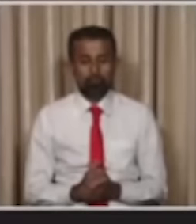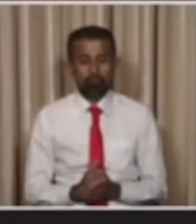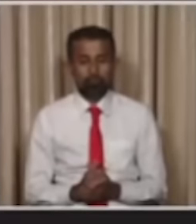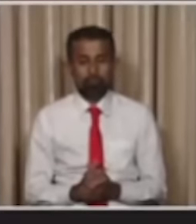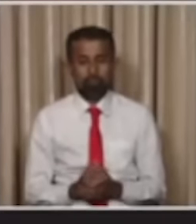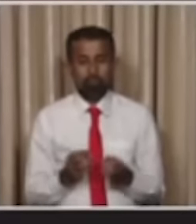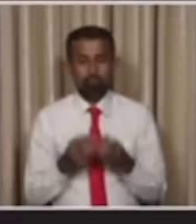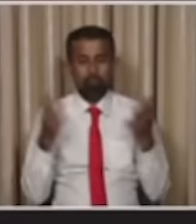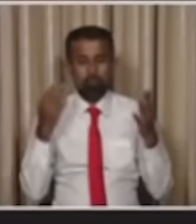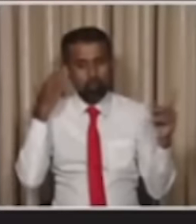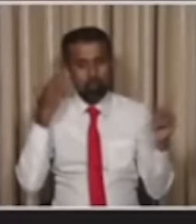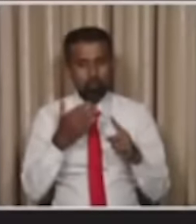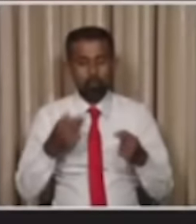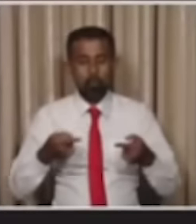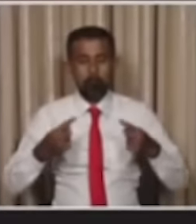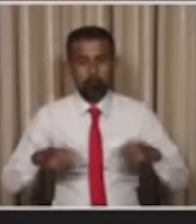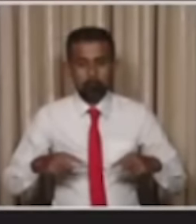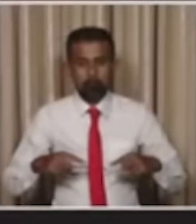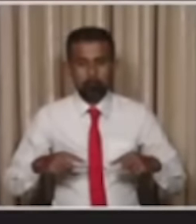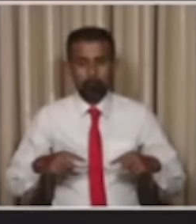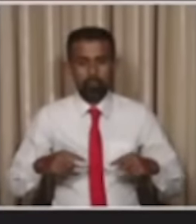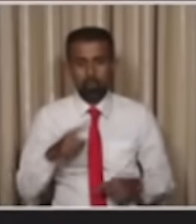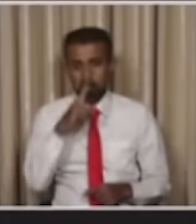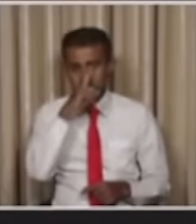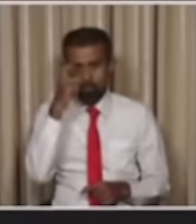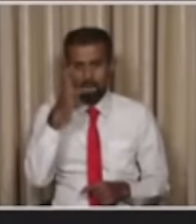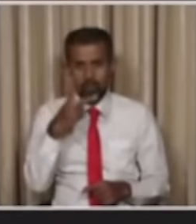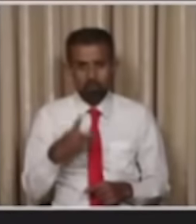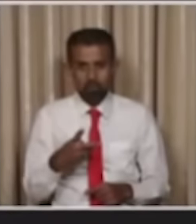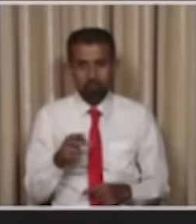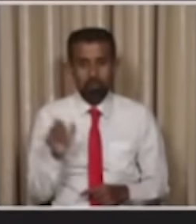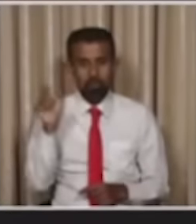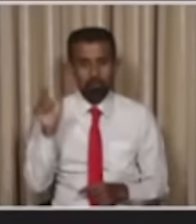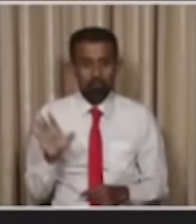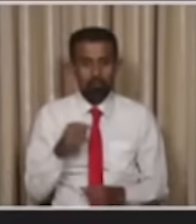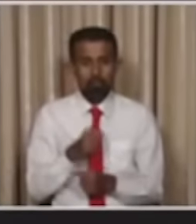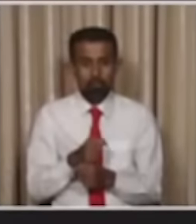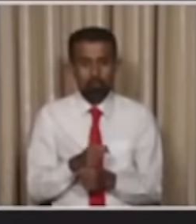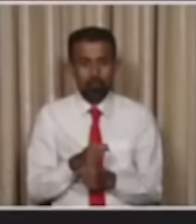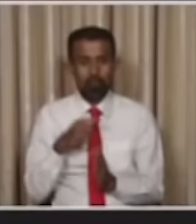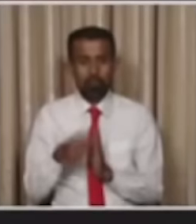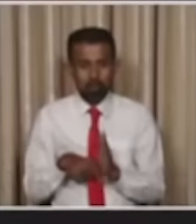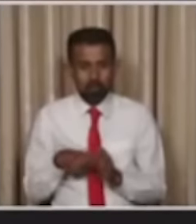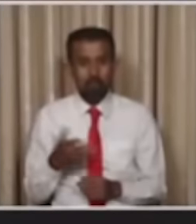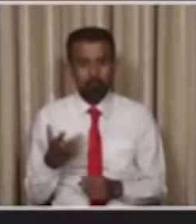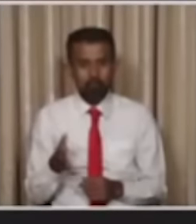මේ බෝම්භ ප්‍රහාරයෙන් පසුව මාස කීපයකුත් එතුමල්ලගේ ආණ්ඩුවක් තමයි මේ රටේ තිබුණේ.